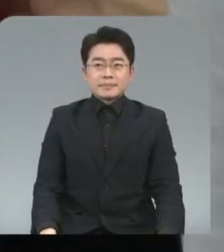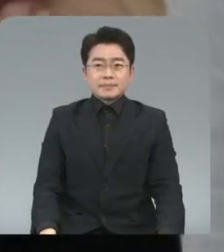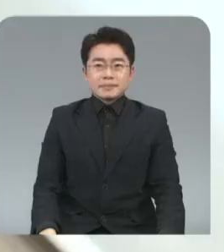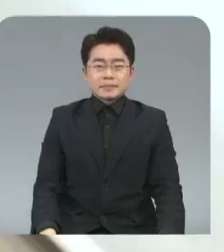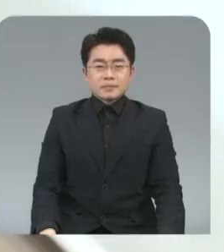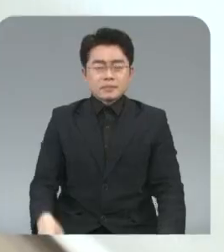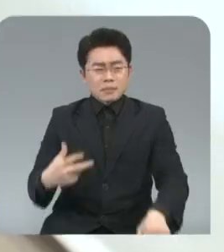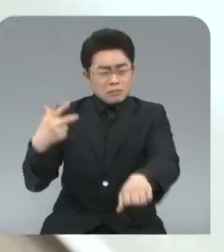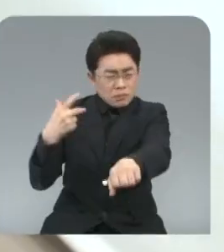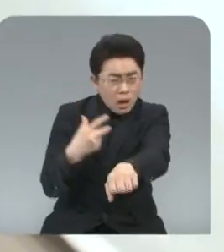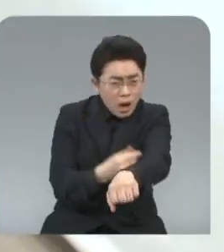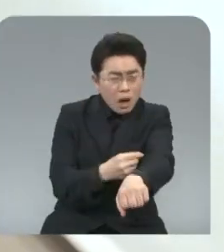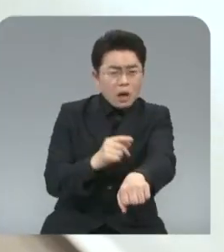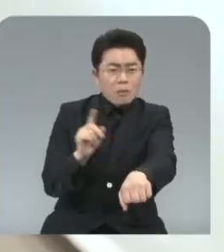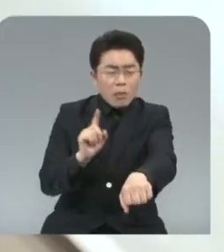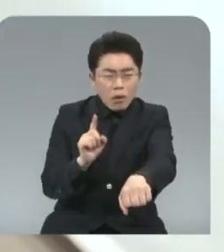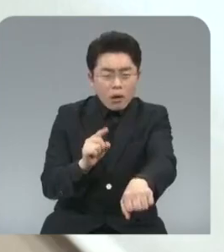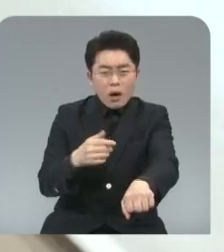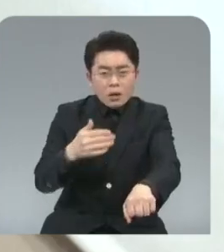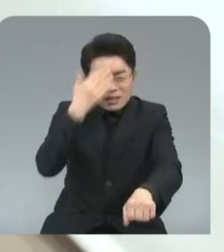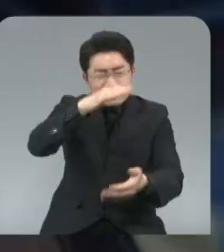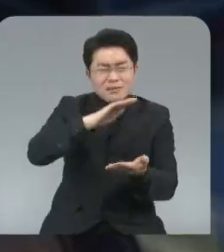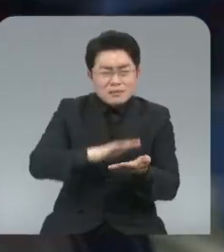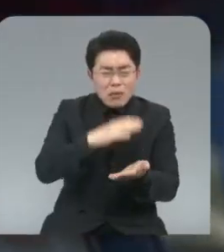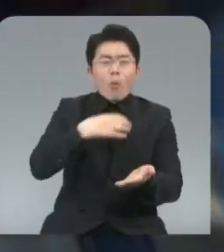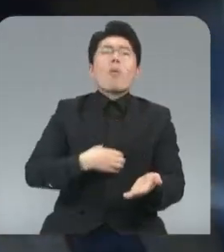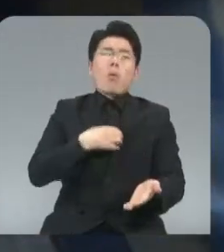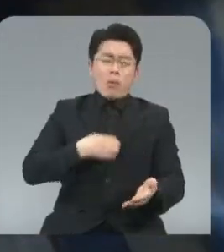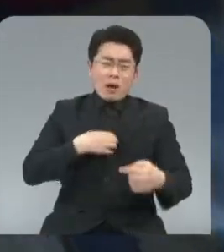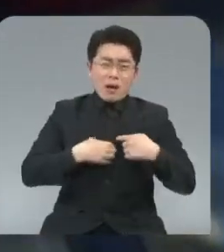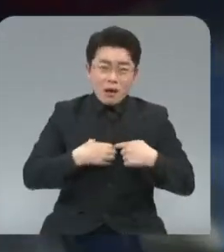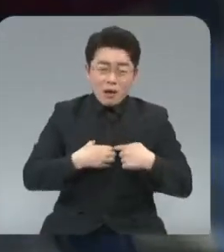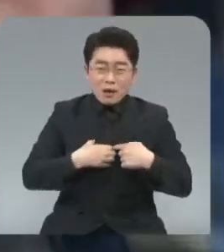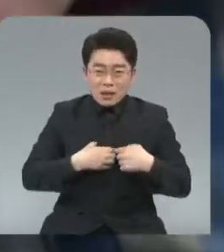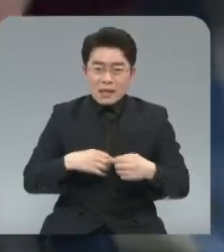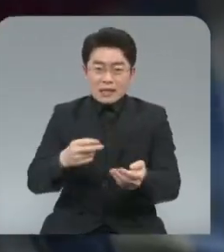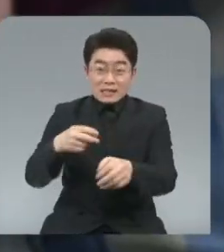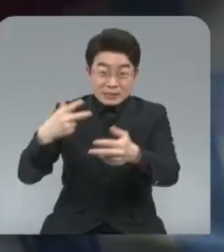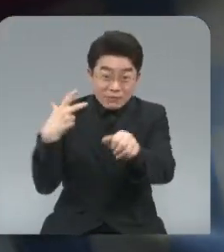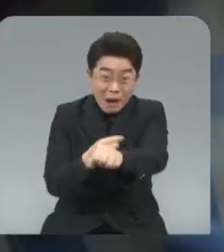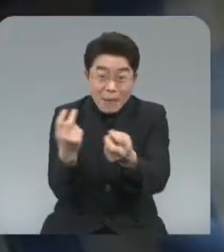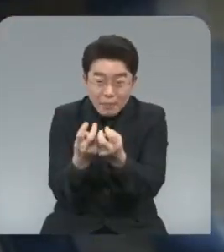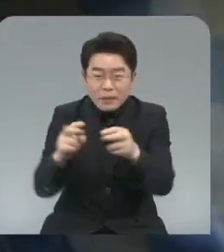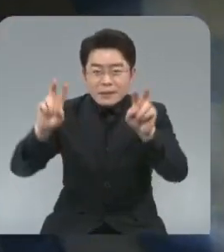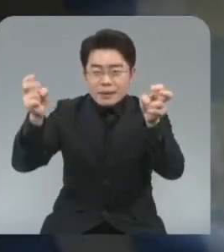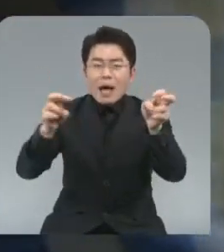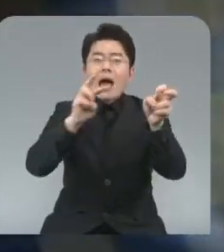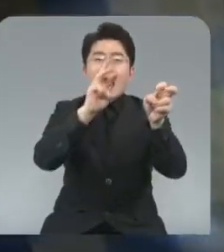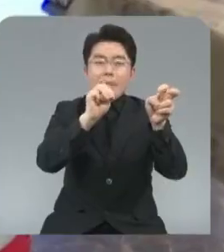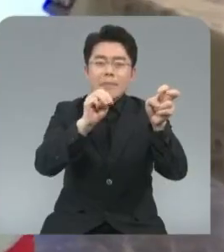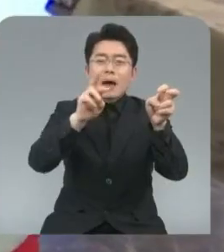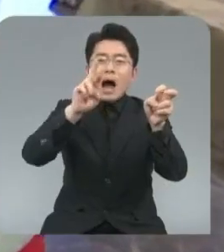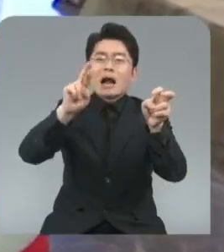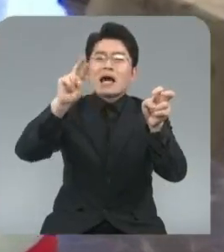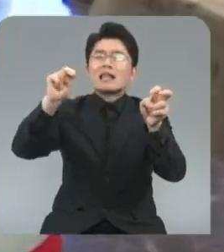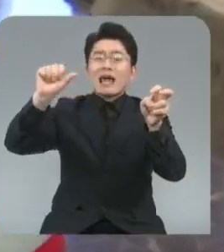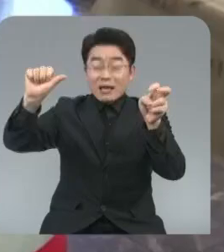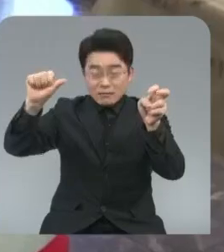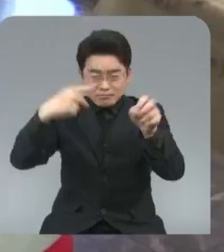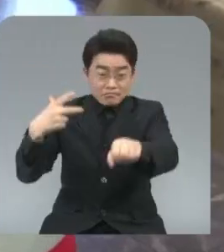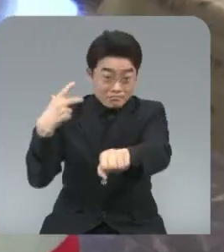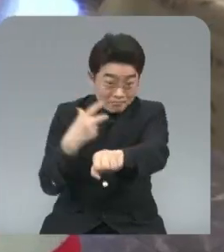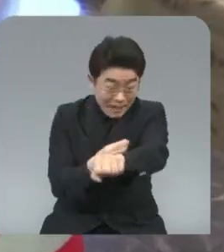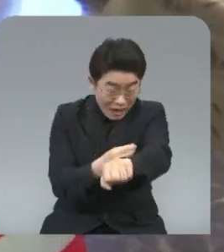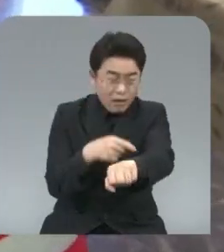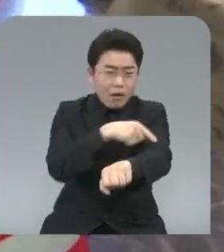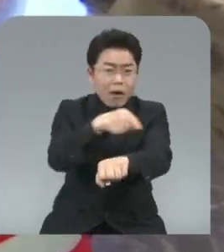열과 메스꺼움과 같은 mRNA 백신의 보통의 부작용이 일부 허약한 고령 환자에게는 치명적인